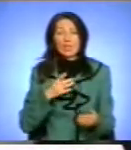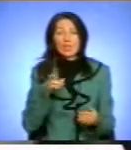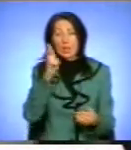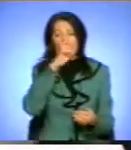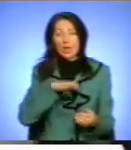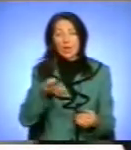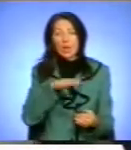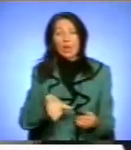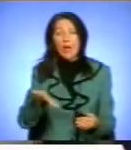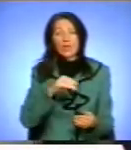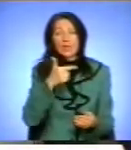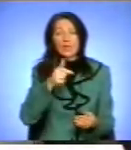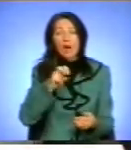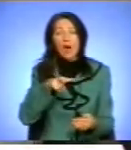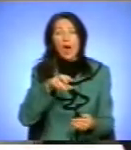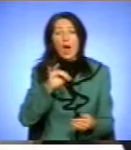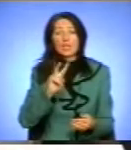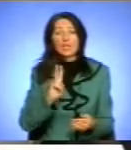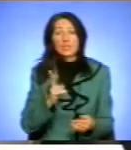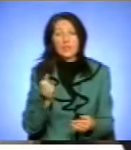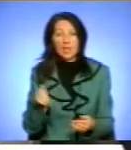весь Галицький край,